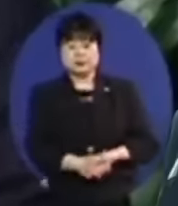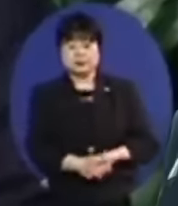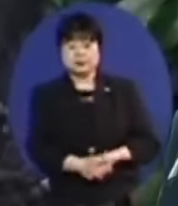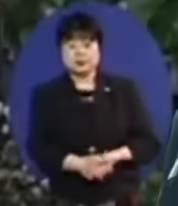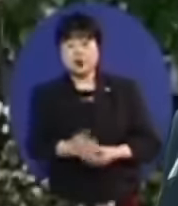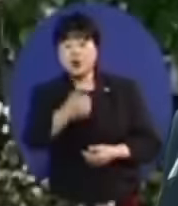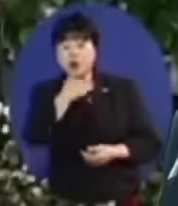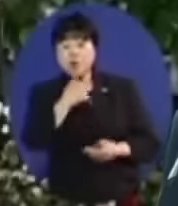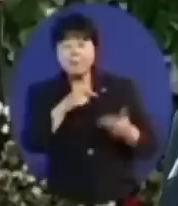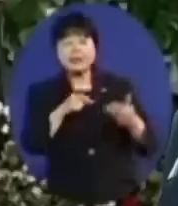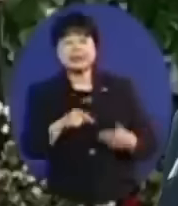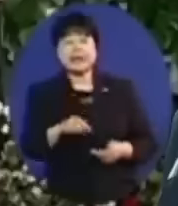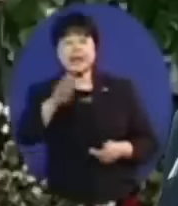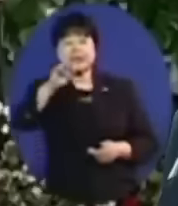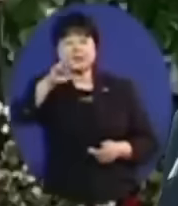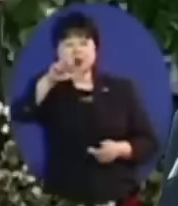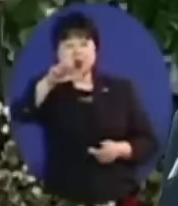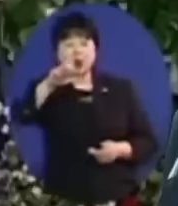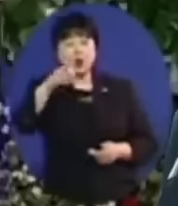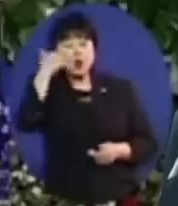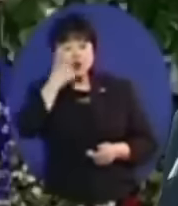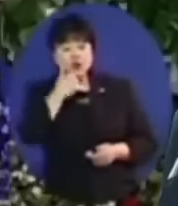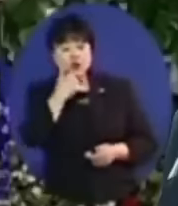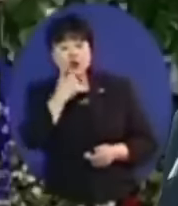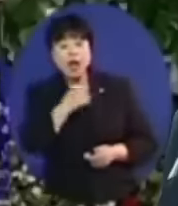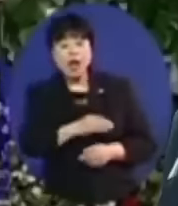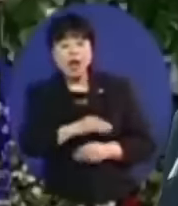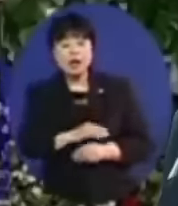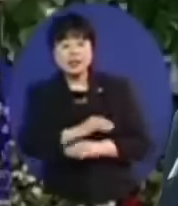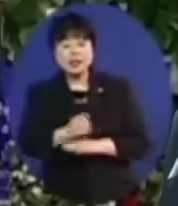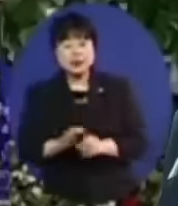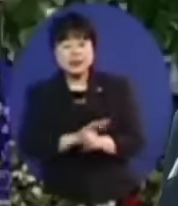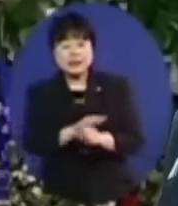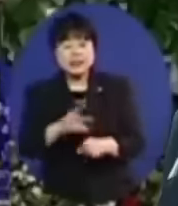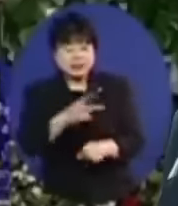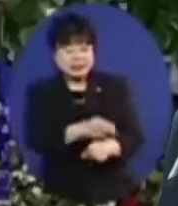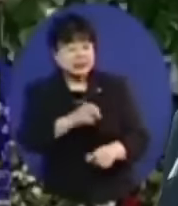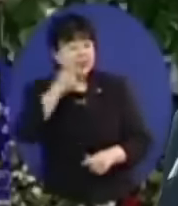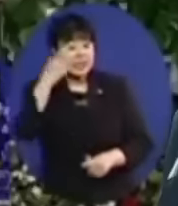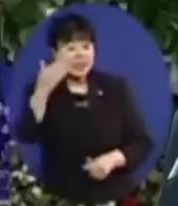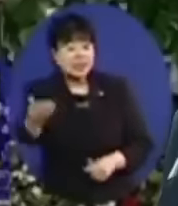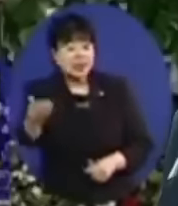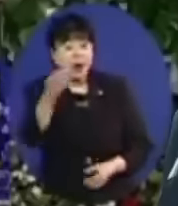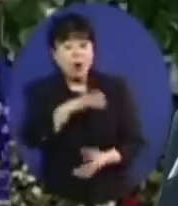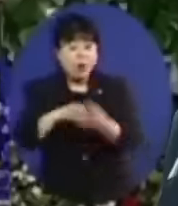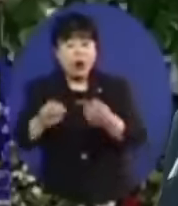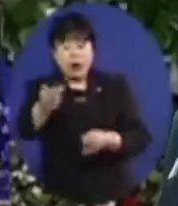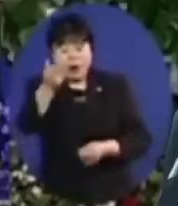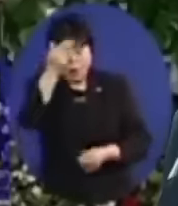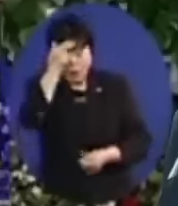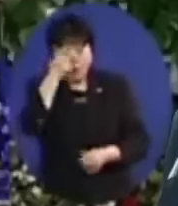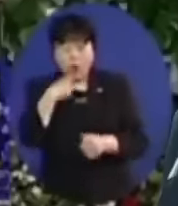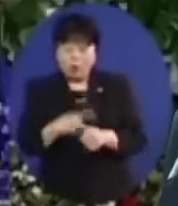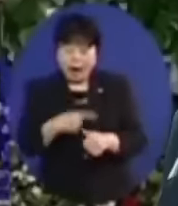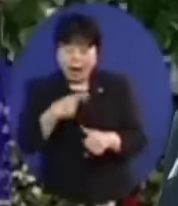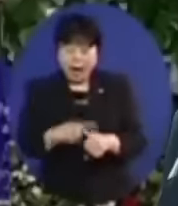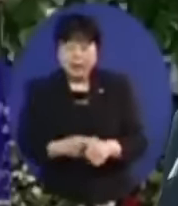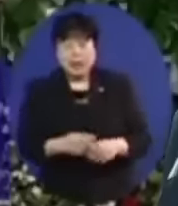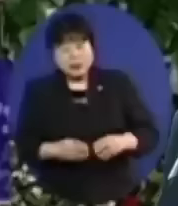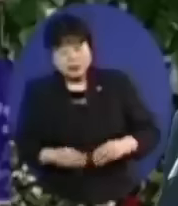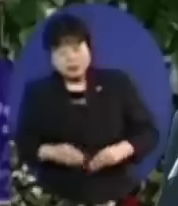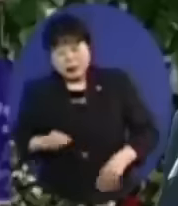로마서 8장 35절로 30절에 누가 우리를 그리스도의 사람의 사랑에서 끊으리요 환난이나 공고나 박해나